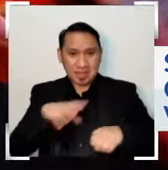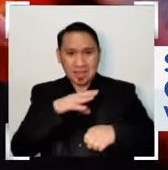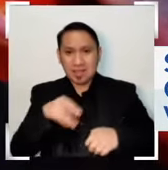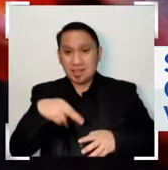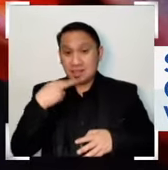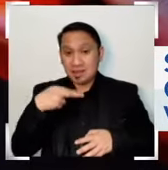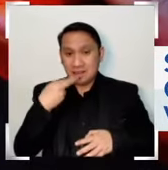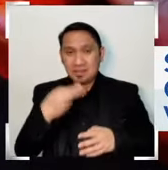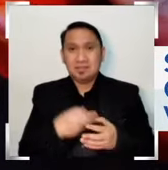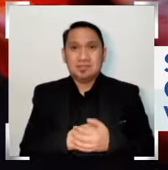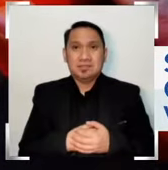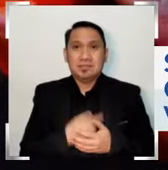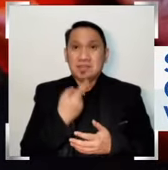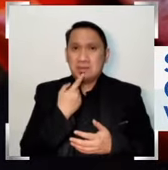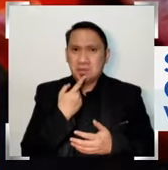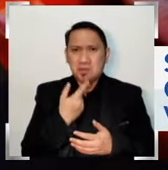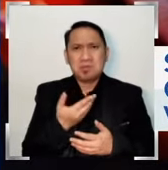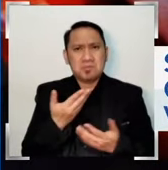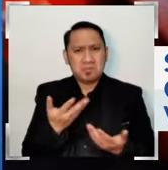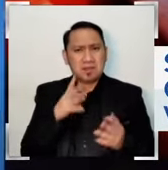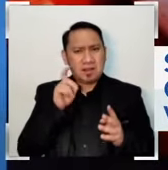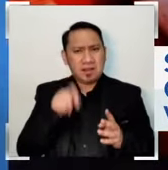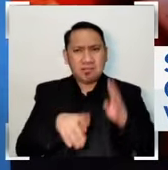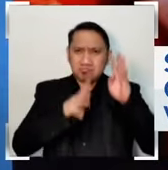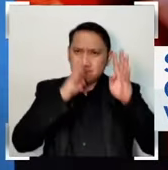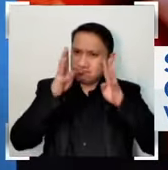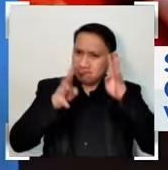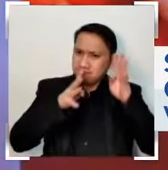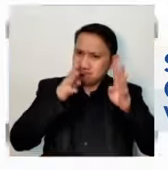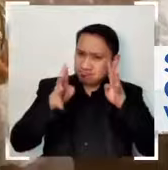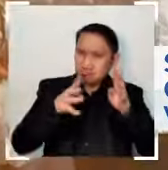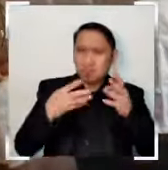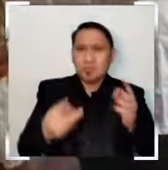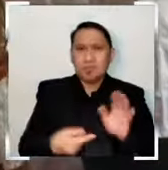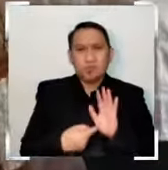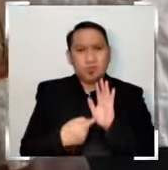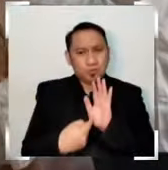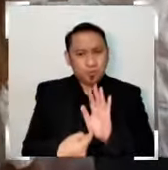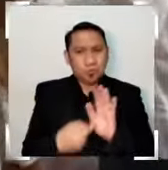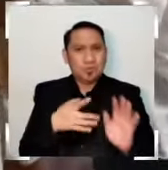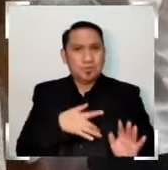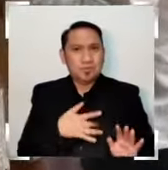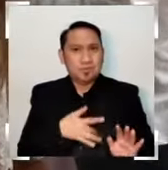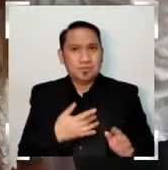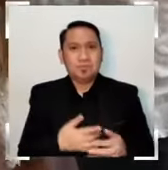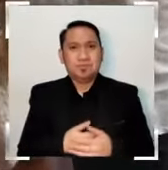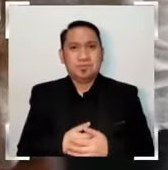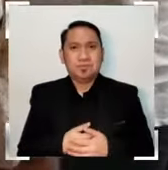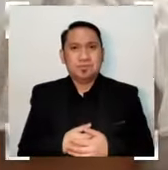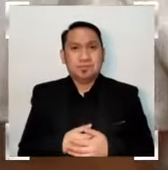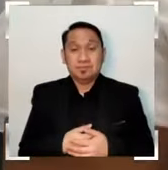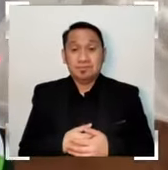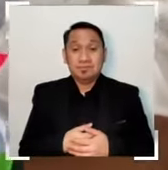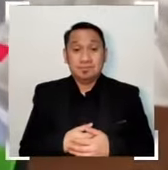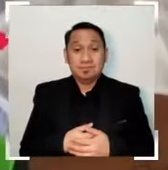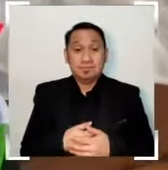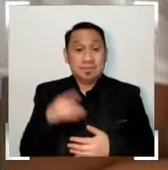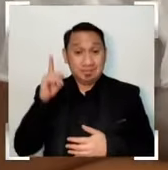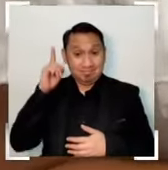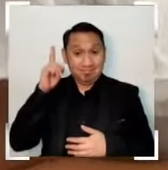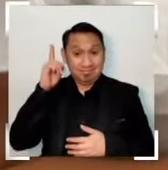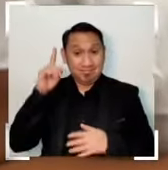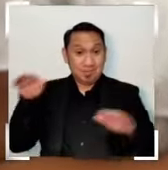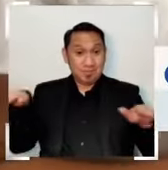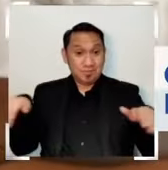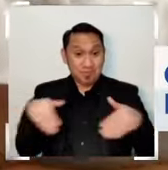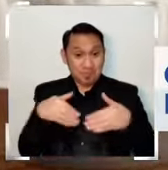nito, maganda rin creative at practical sa pagpaparamdam ng feelings. Sa isang mass wedding sa Cavite, practical din daw